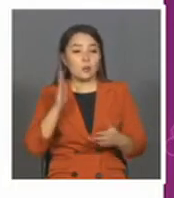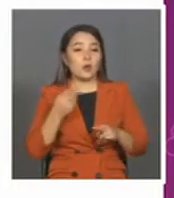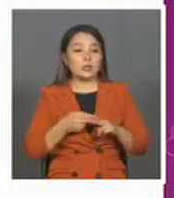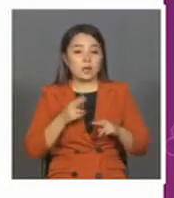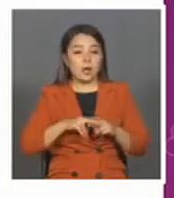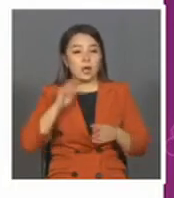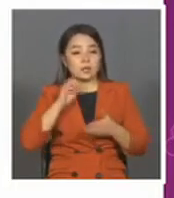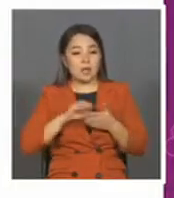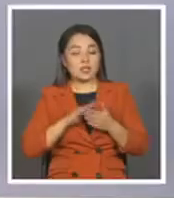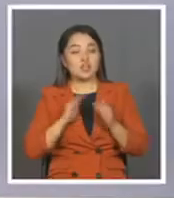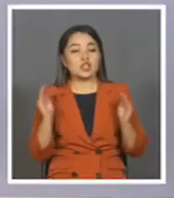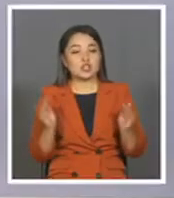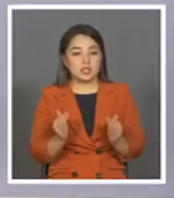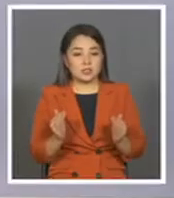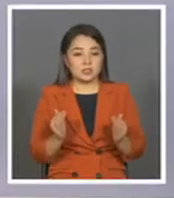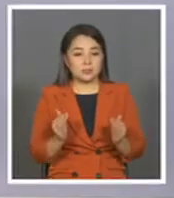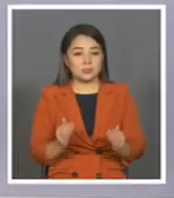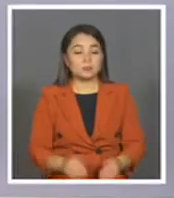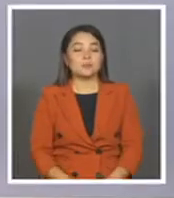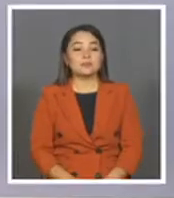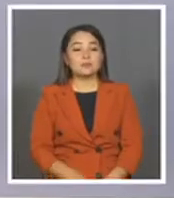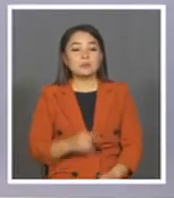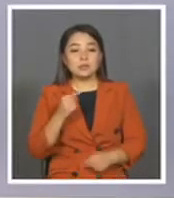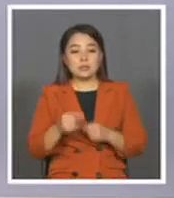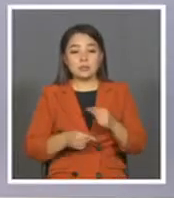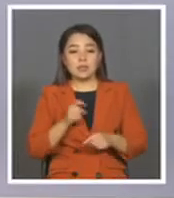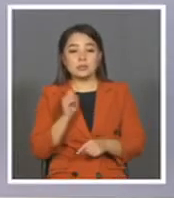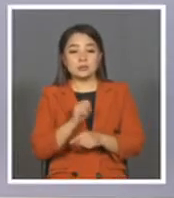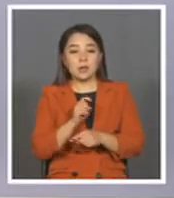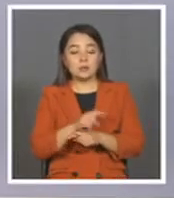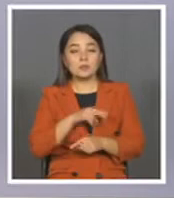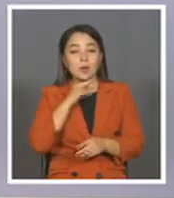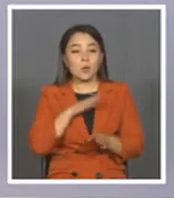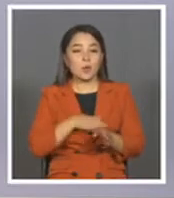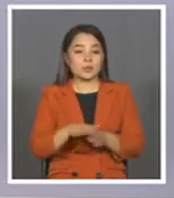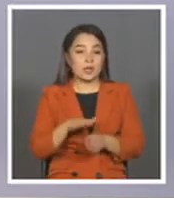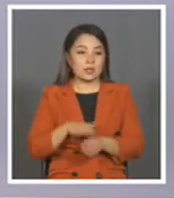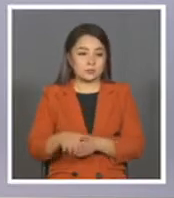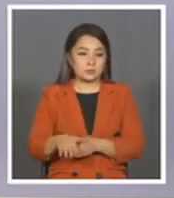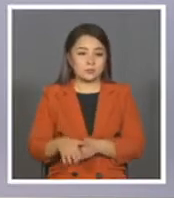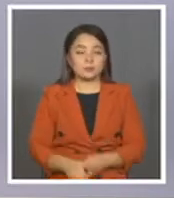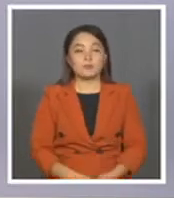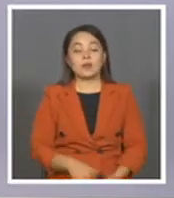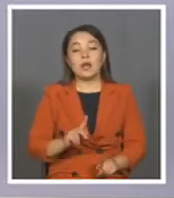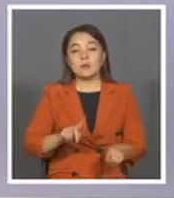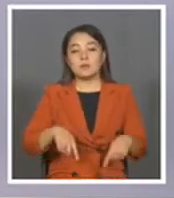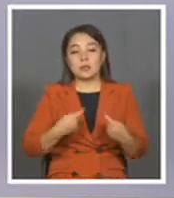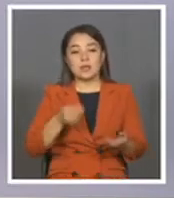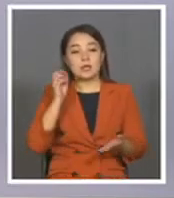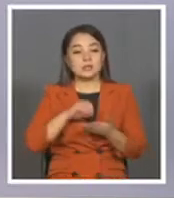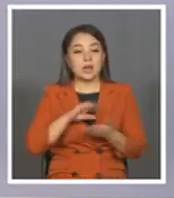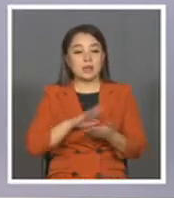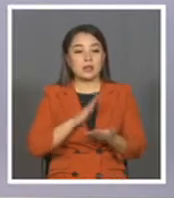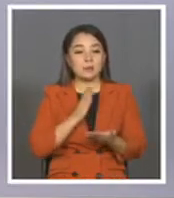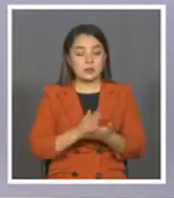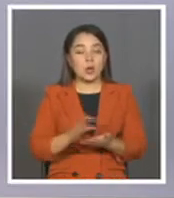сан кіші. Ал енді келесі тапсырмаларды орындайық. Берілген